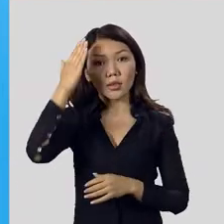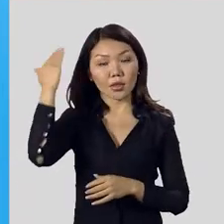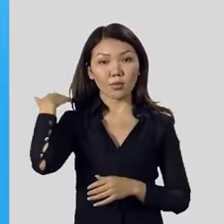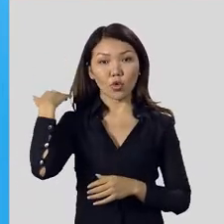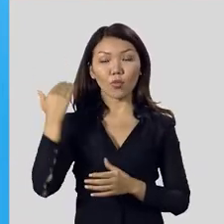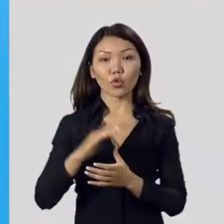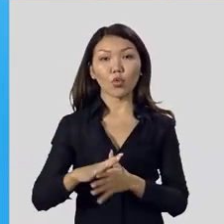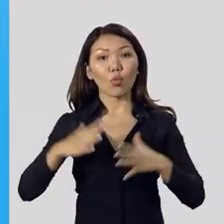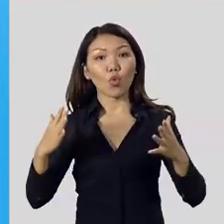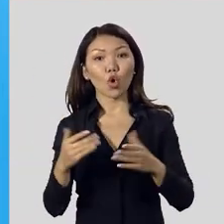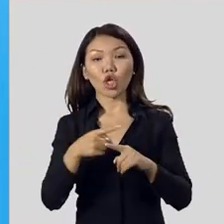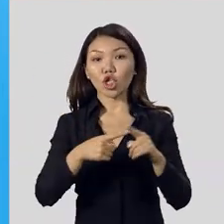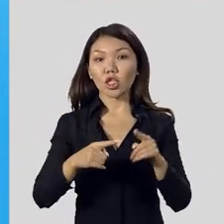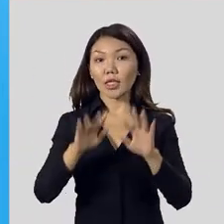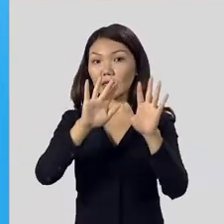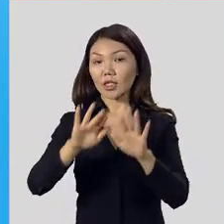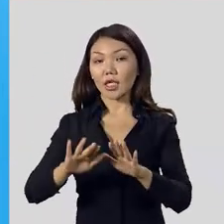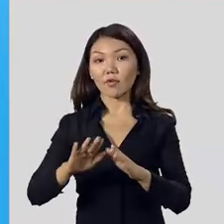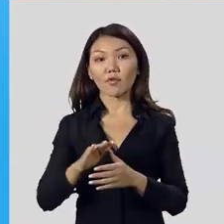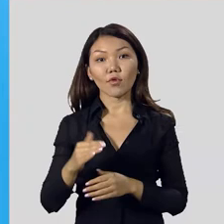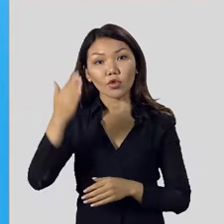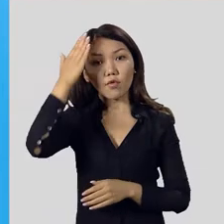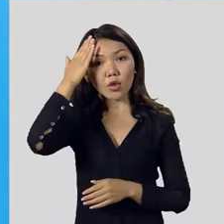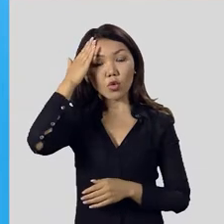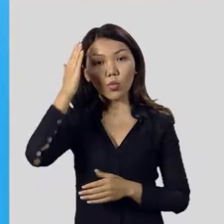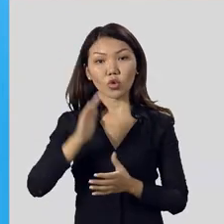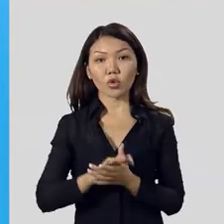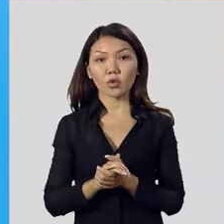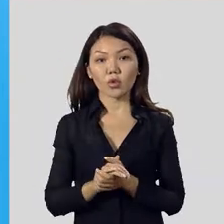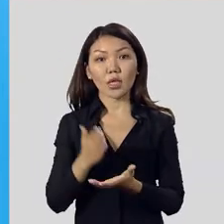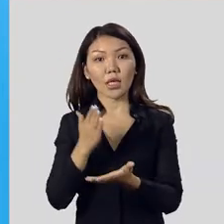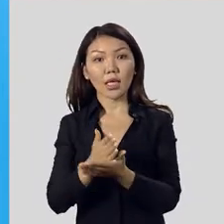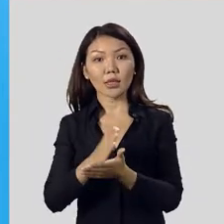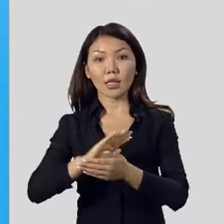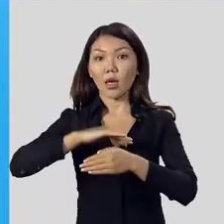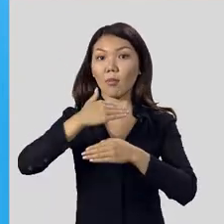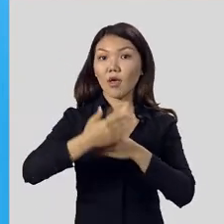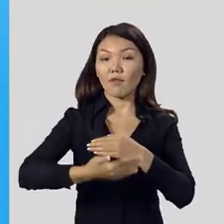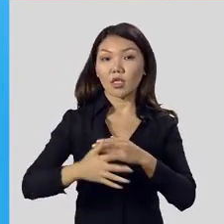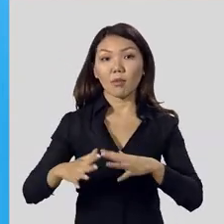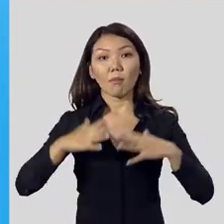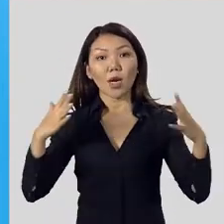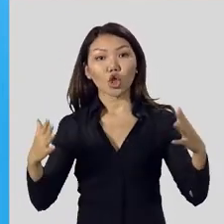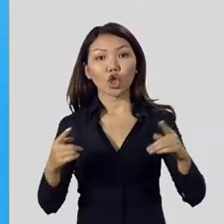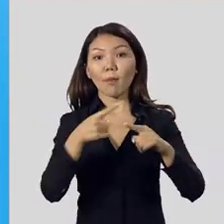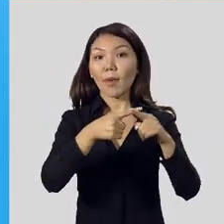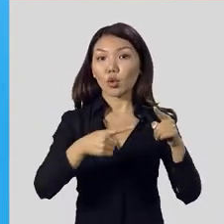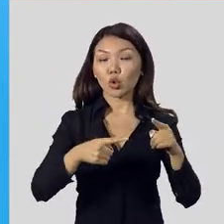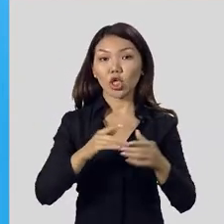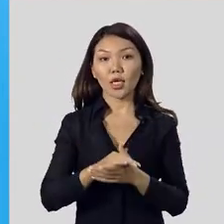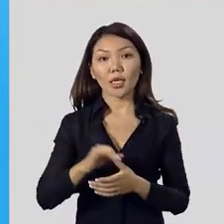же часть серого вещества в головном мозге расположена на поверхности больших полушарий и